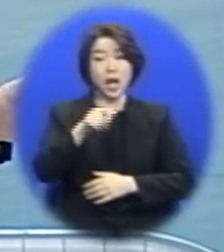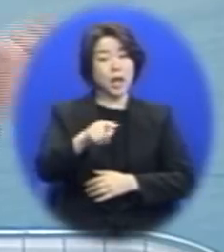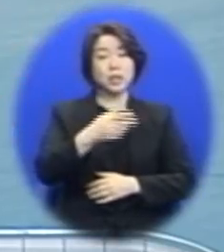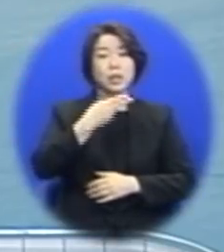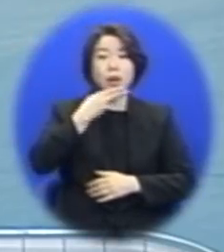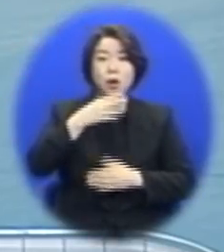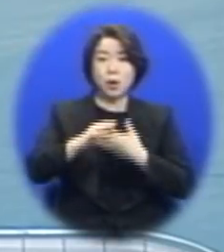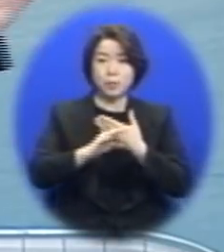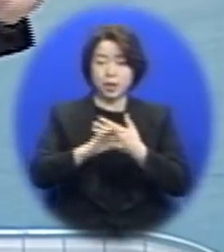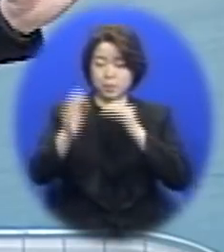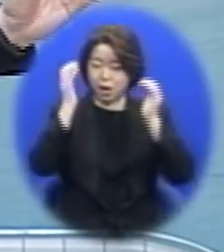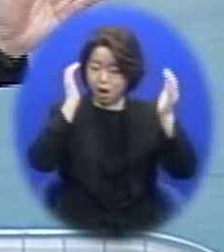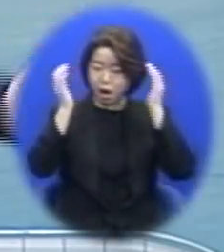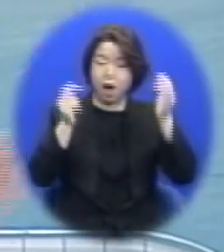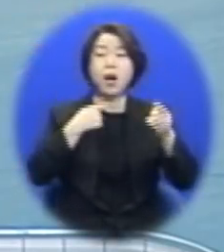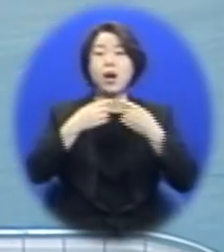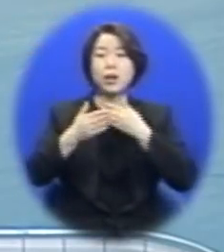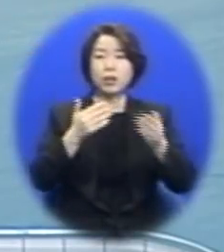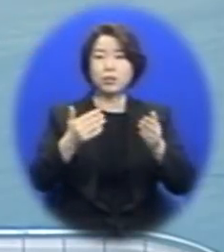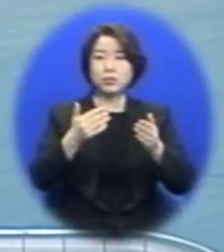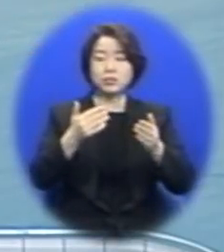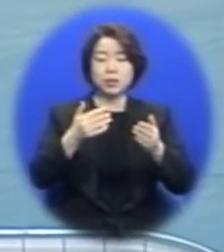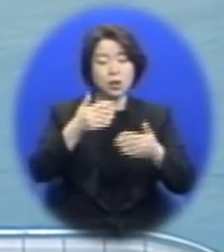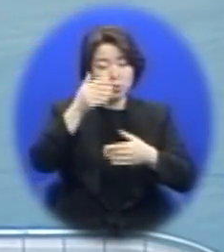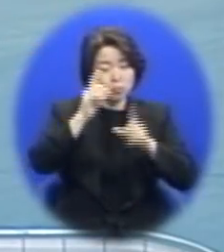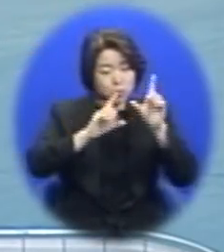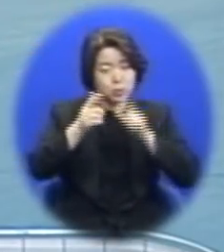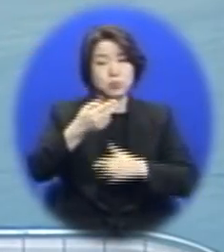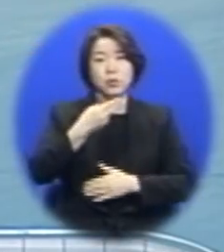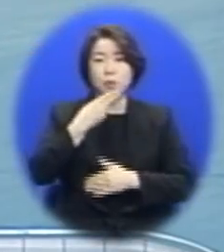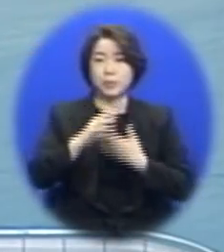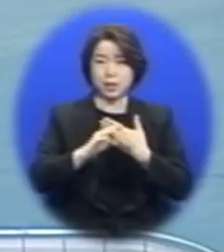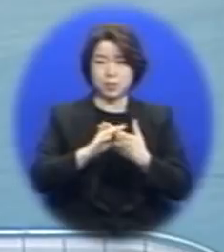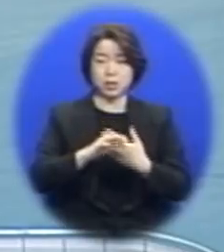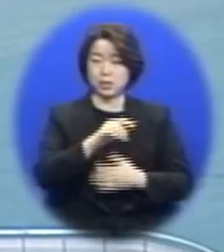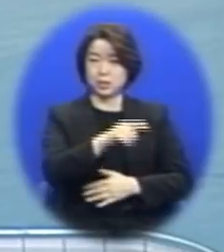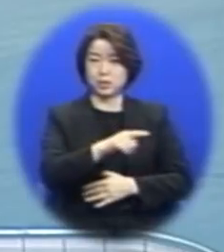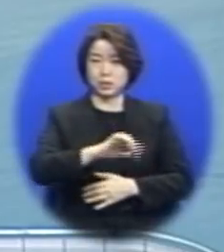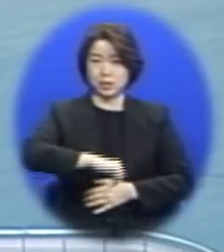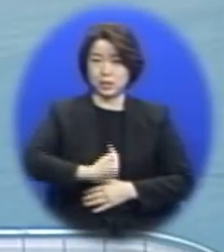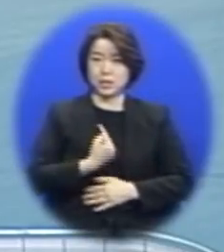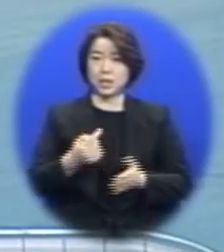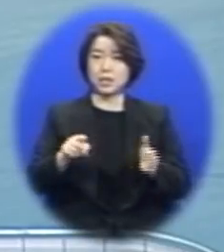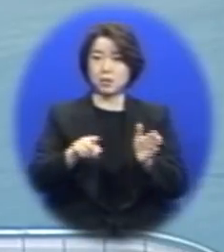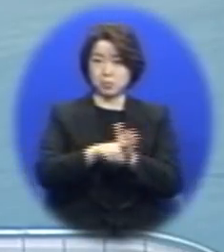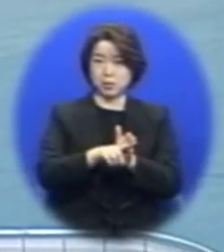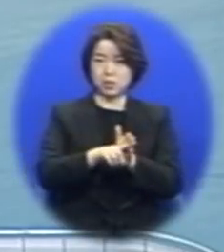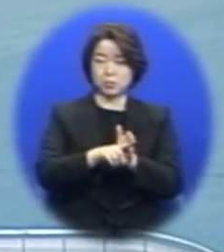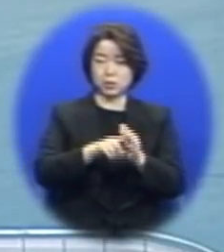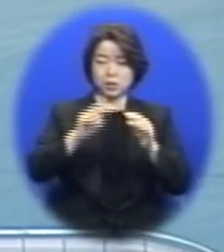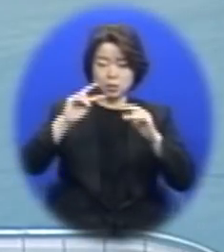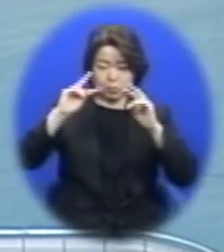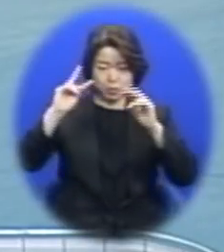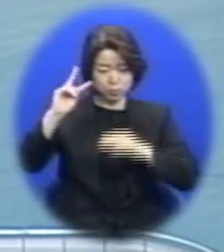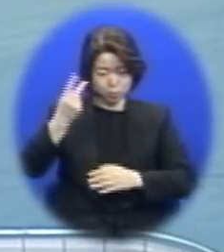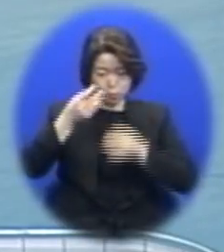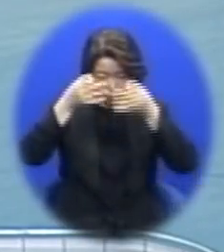없다면, 환난을 겪어낸 흔적이 없다면 그는 자기의 믿음을 돌아봐야